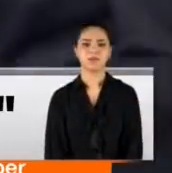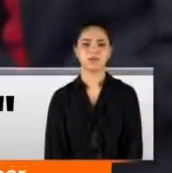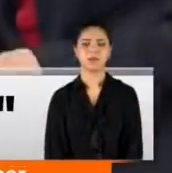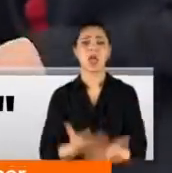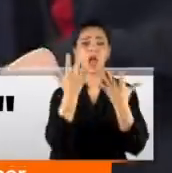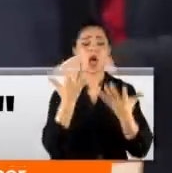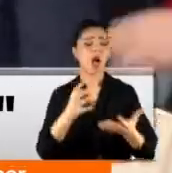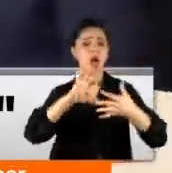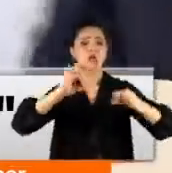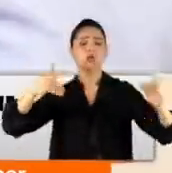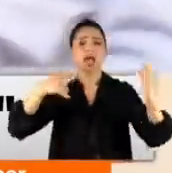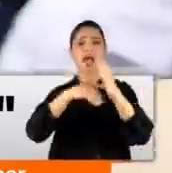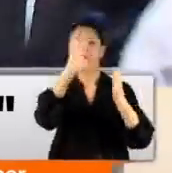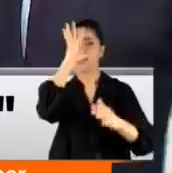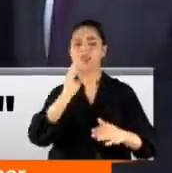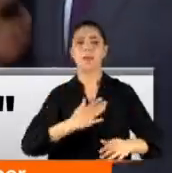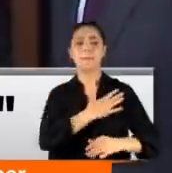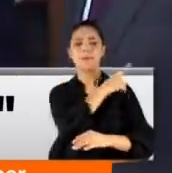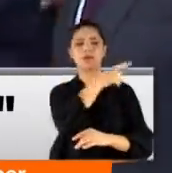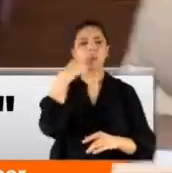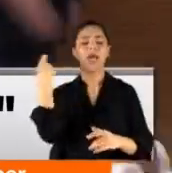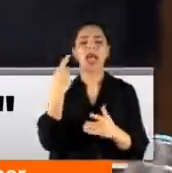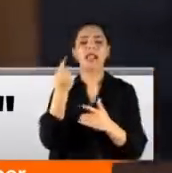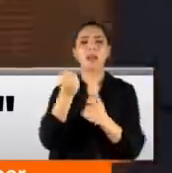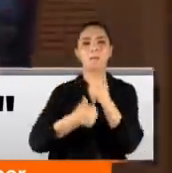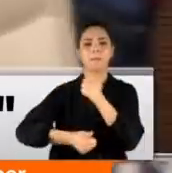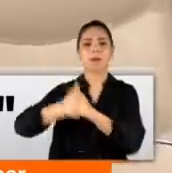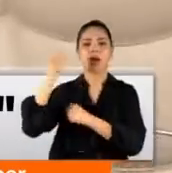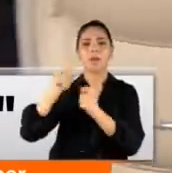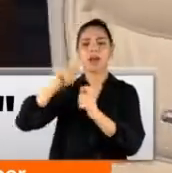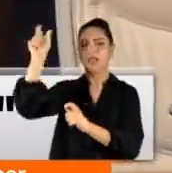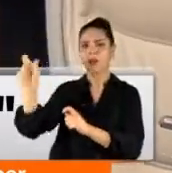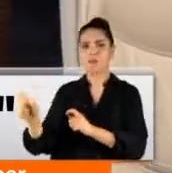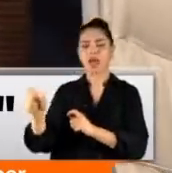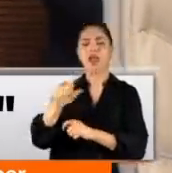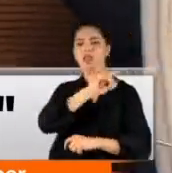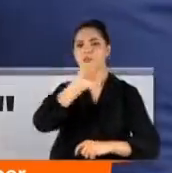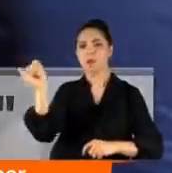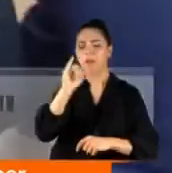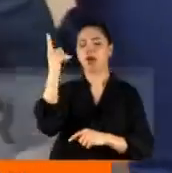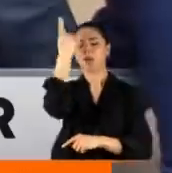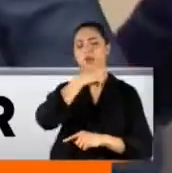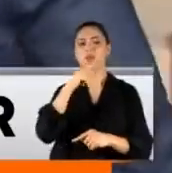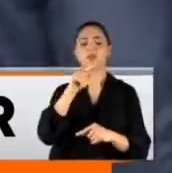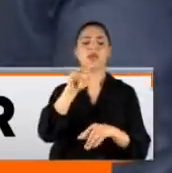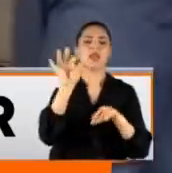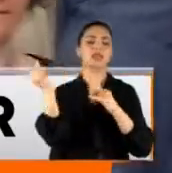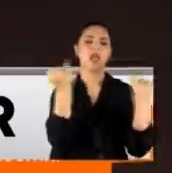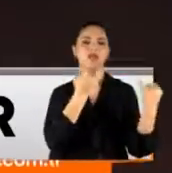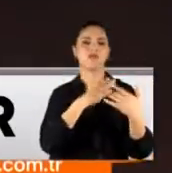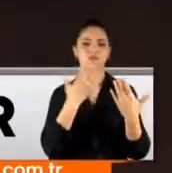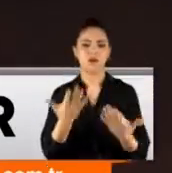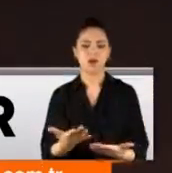Sert sözlerinin hedefinde CHP'nin eski Hazine ve Maliye Bakanı Berat Albayrak'a yönelik başlattığı karalama kampanyası